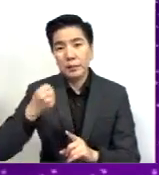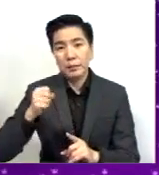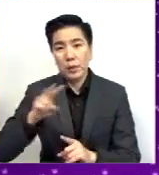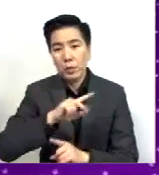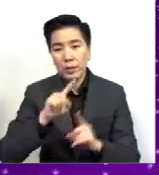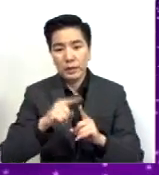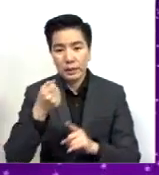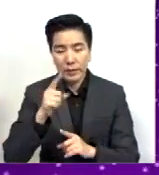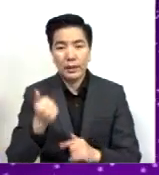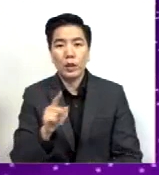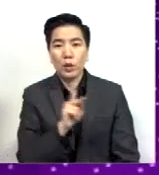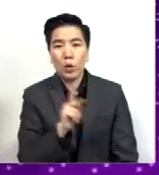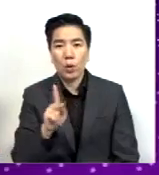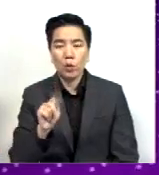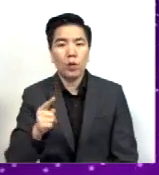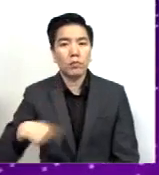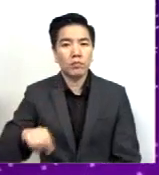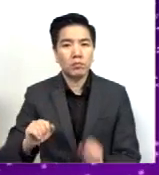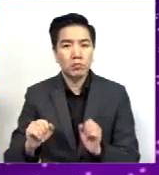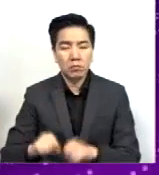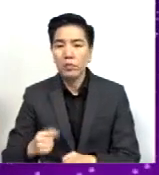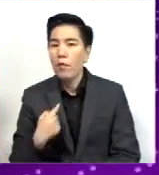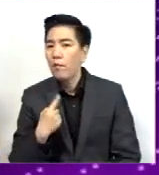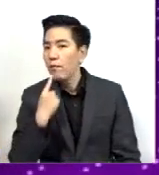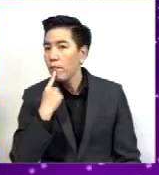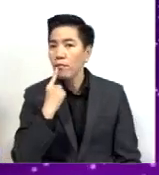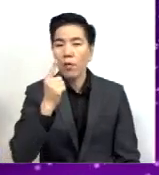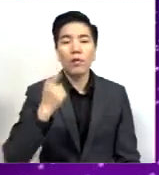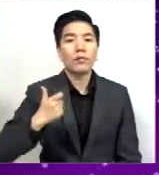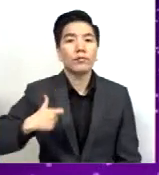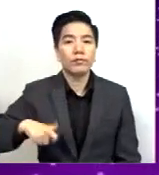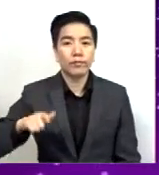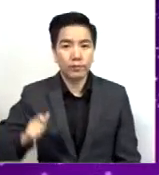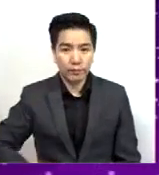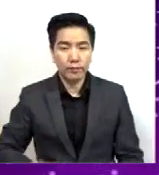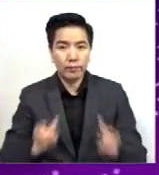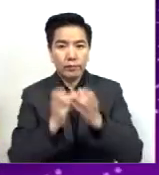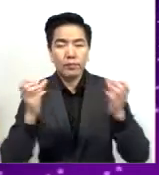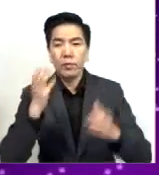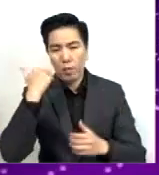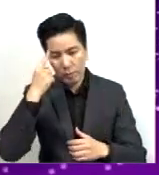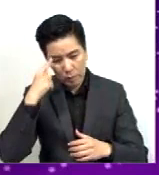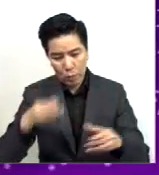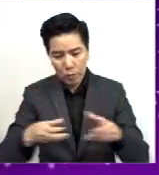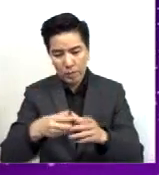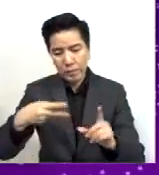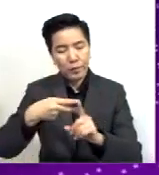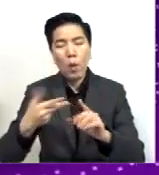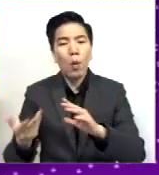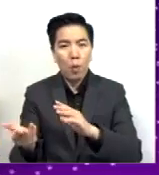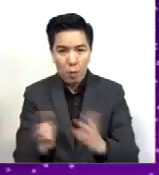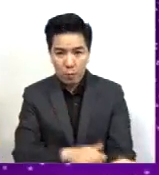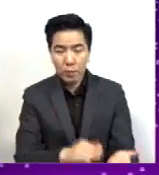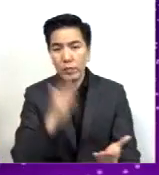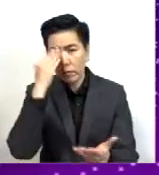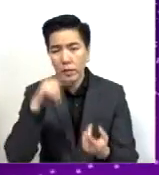วาคมกกต.มีมติเสียงข้างมากยื่นคำร้องต่อศาลรัฐธรรมนูญเพื่อพิจารณายุบพรรคอนาคตใหม่ต